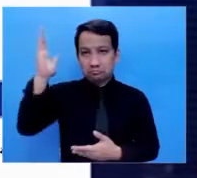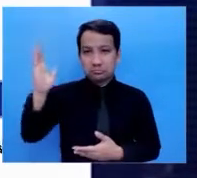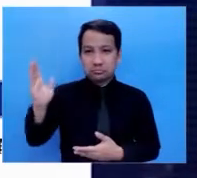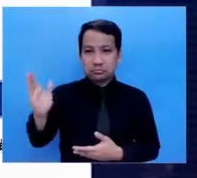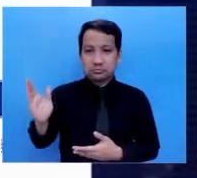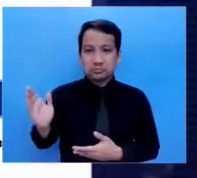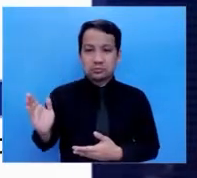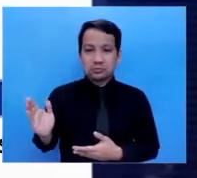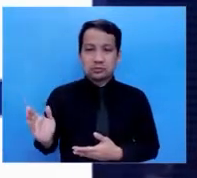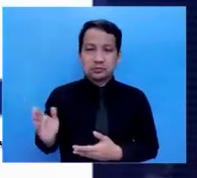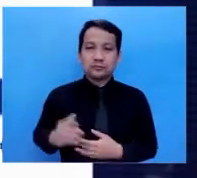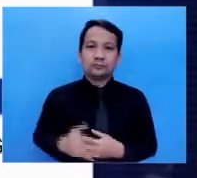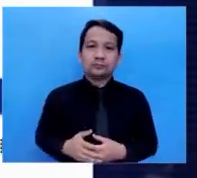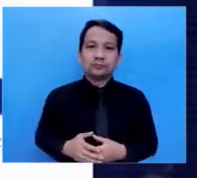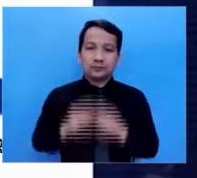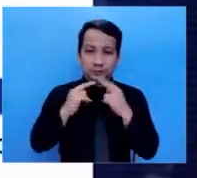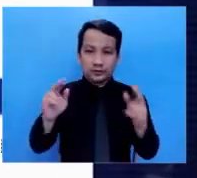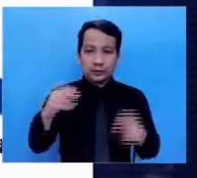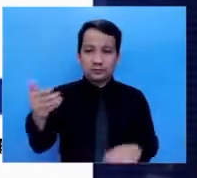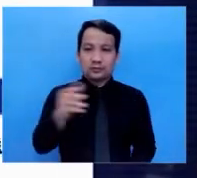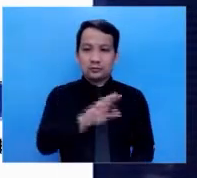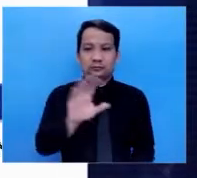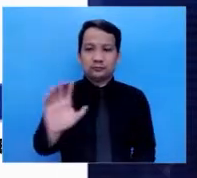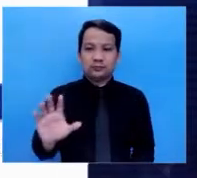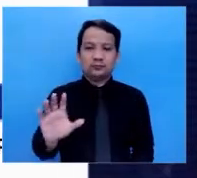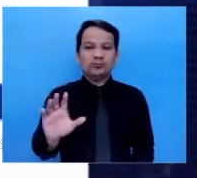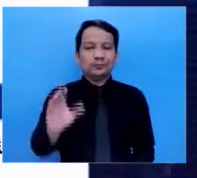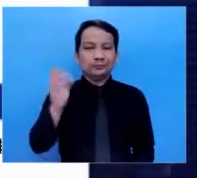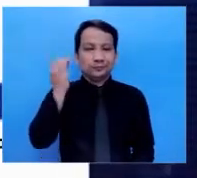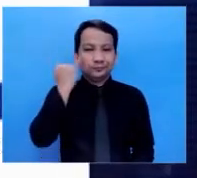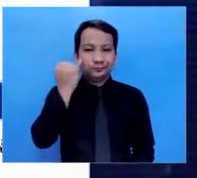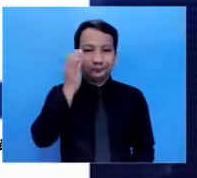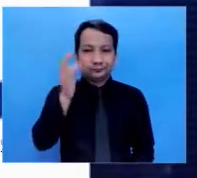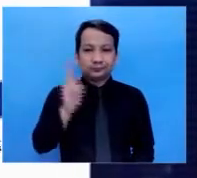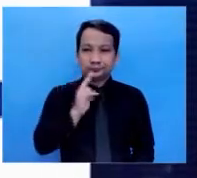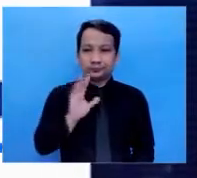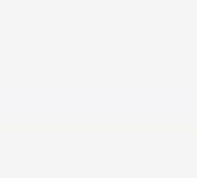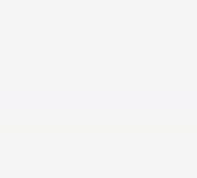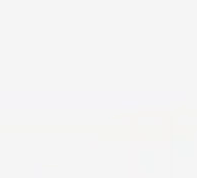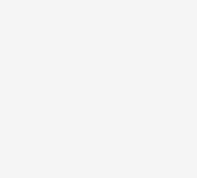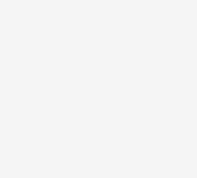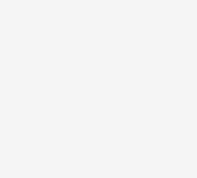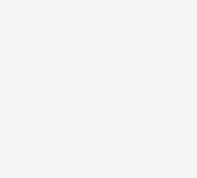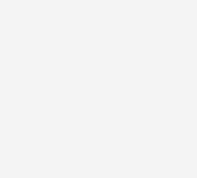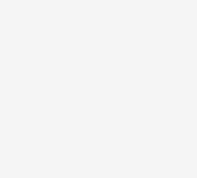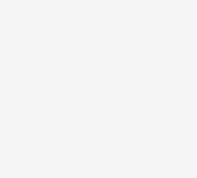Mindanao. Nagbabalita mula sa Frontline, JC Cosico, News 5.